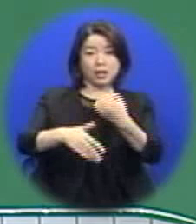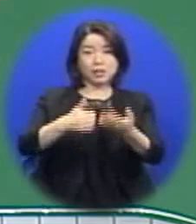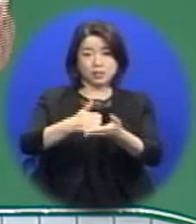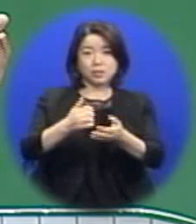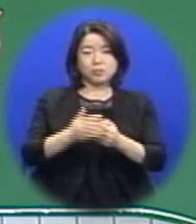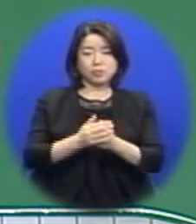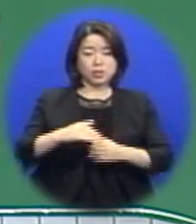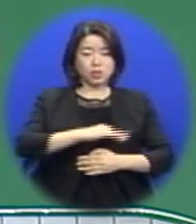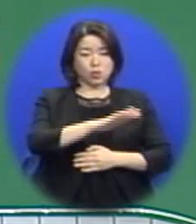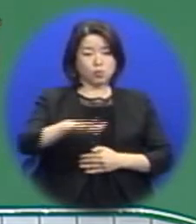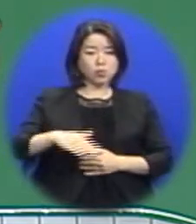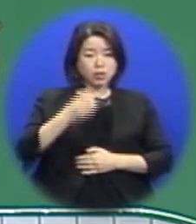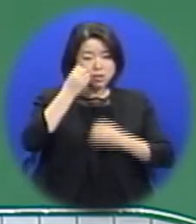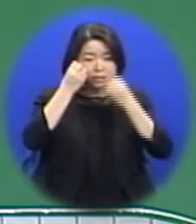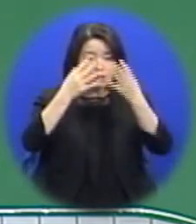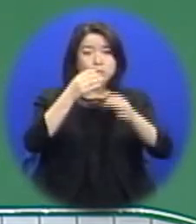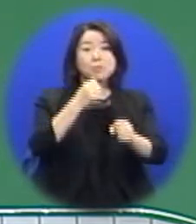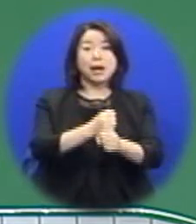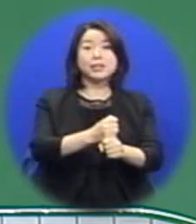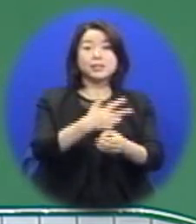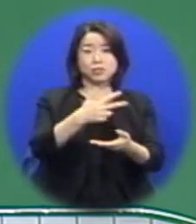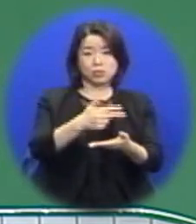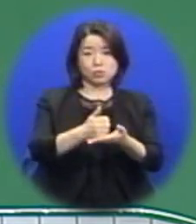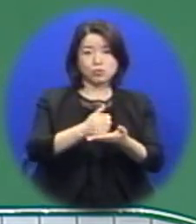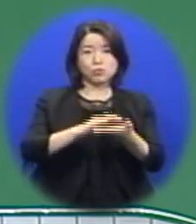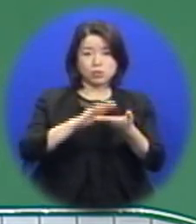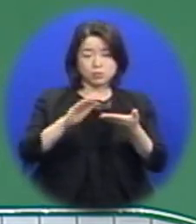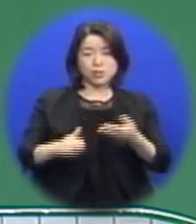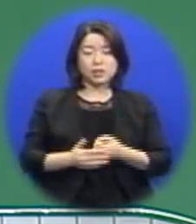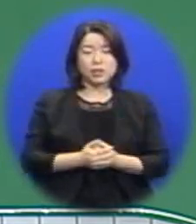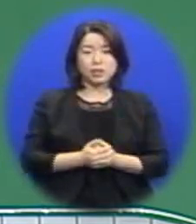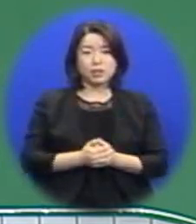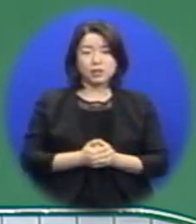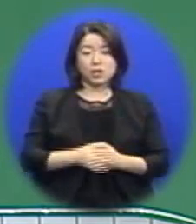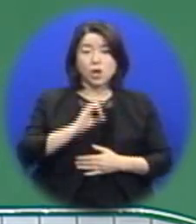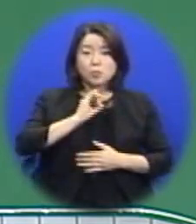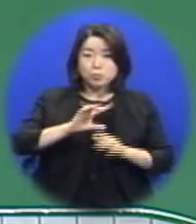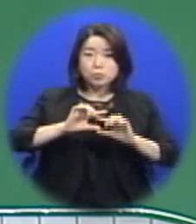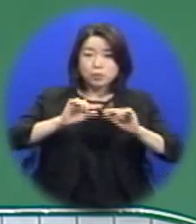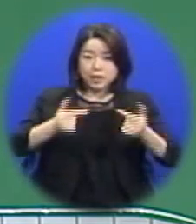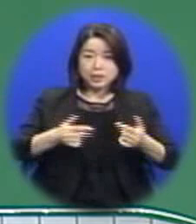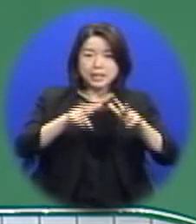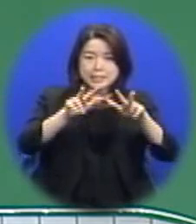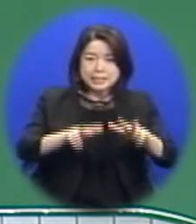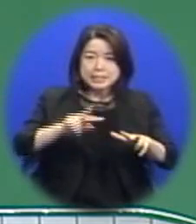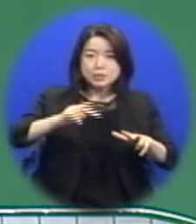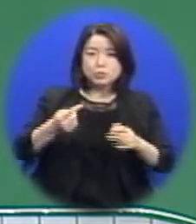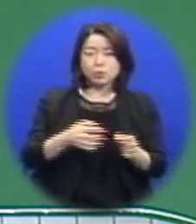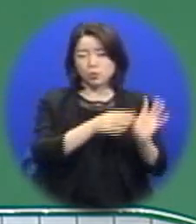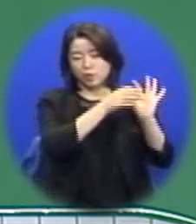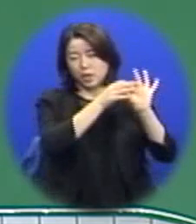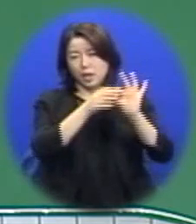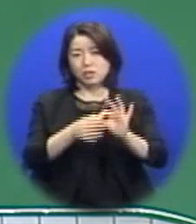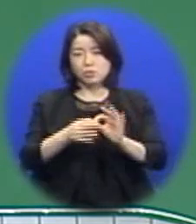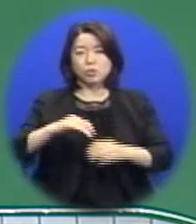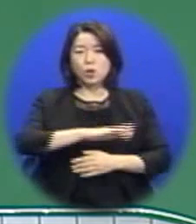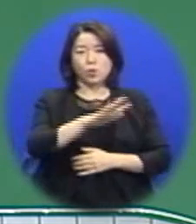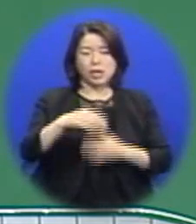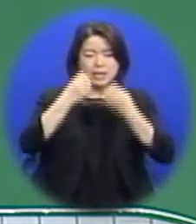우리를 창조하신 분이라는 거예요. 뿐만 아니고 지금도 계속해서 우리를